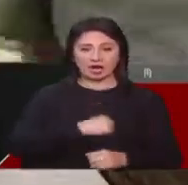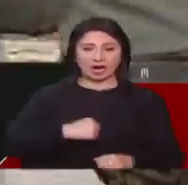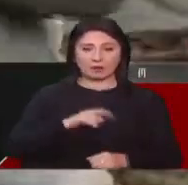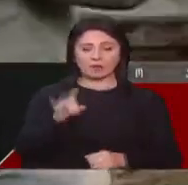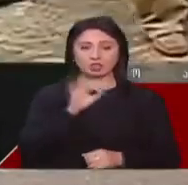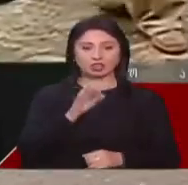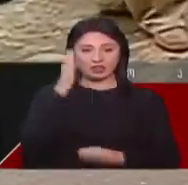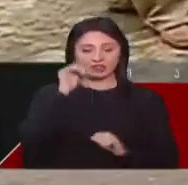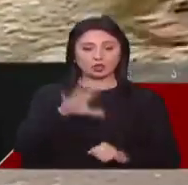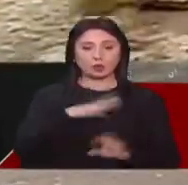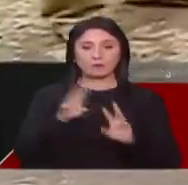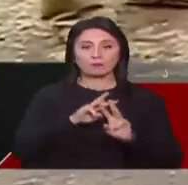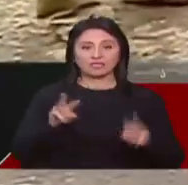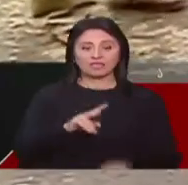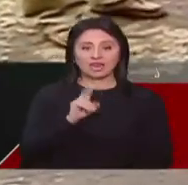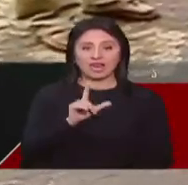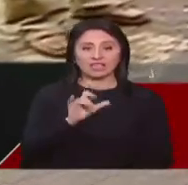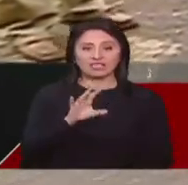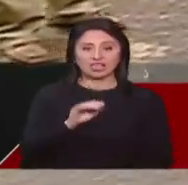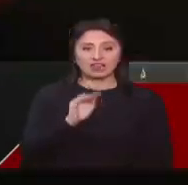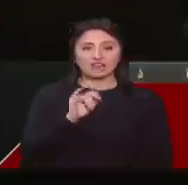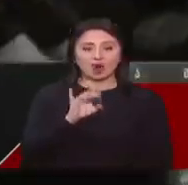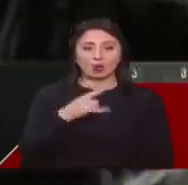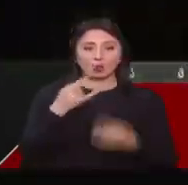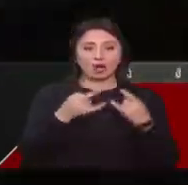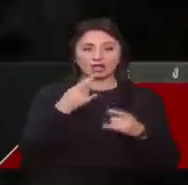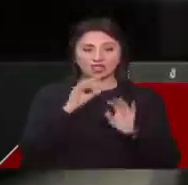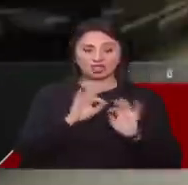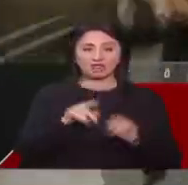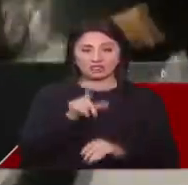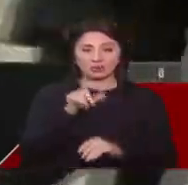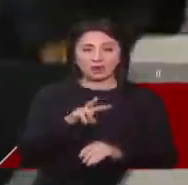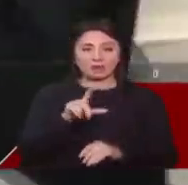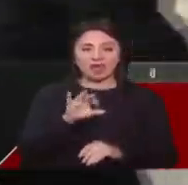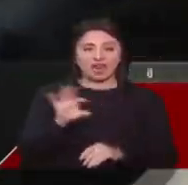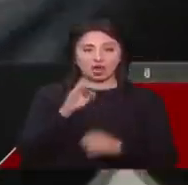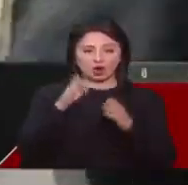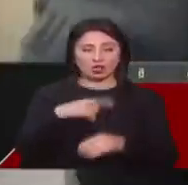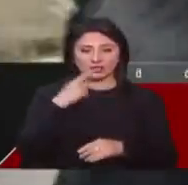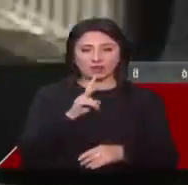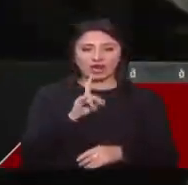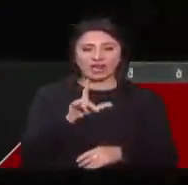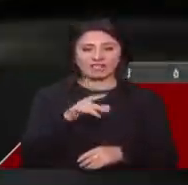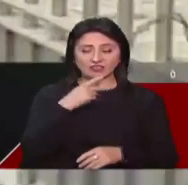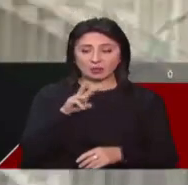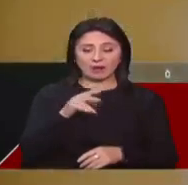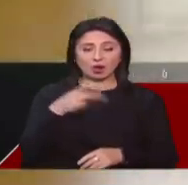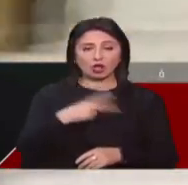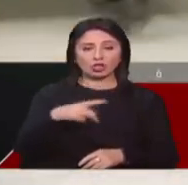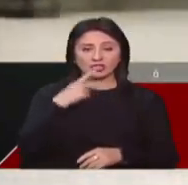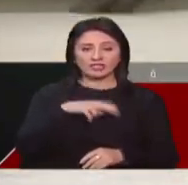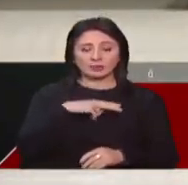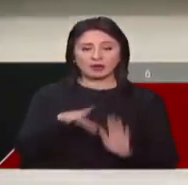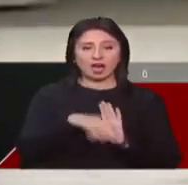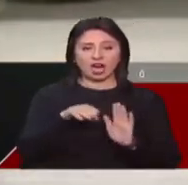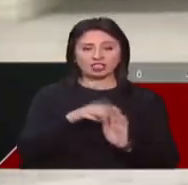Amis shesakheb tavdatsvis qopulma ministrma David Kezerashvilma formulas etershi isaubra. Manika Meliaze tsilaparaka Kezerashvili ambobs rom Melia 2020 tslis